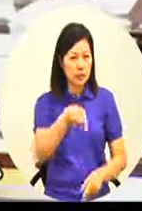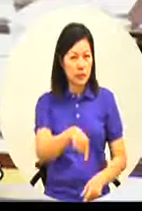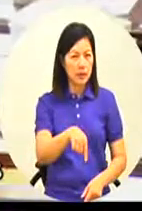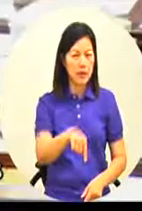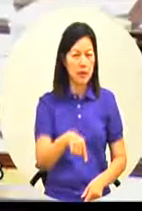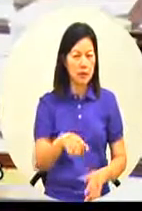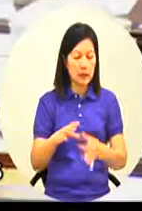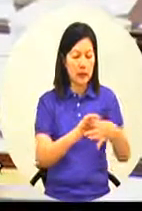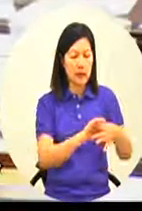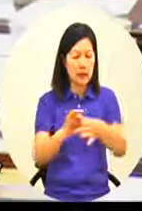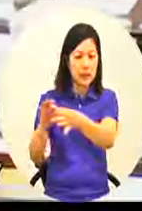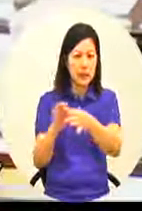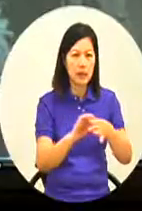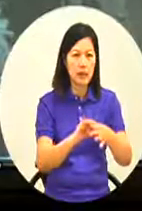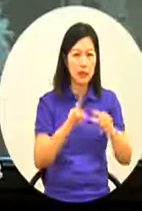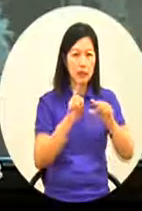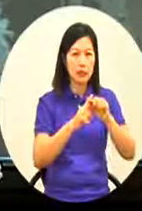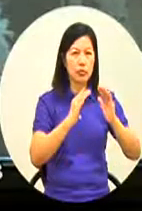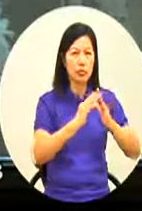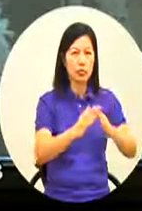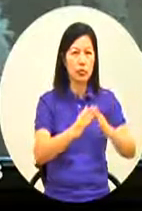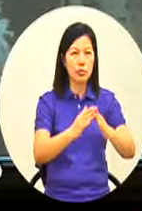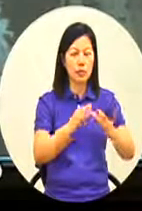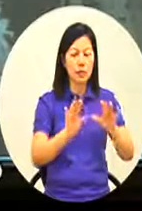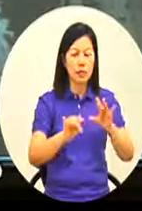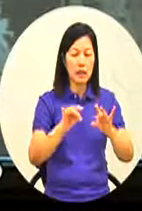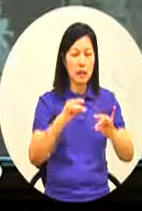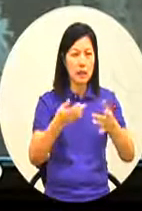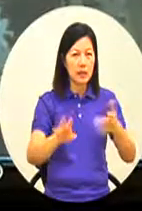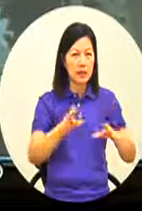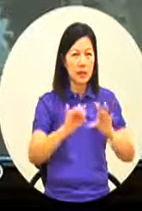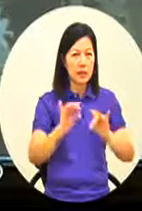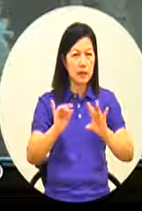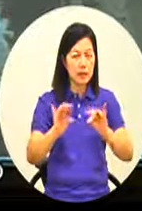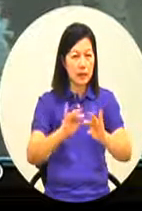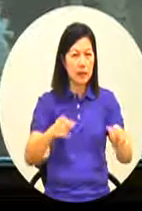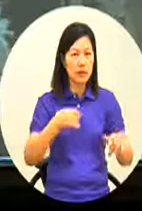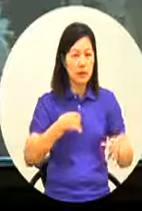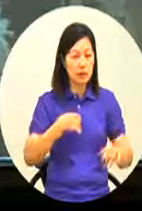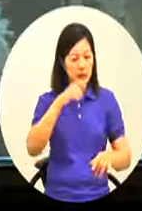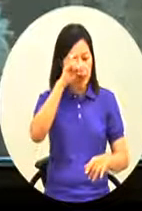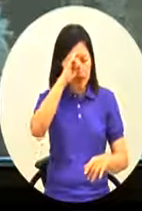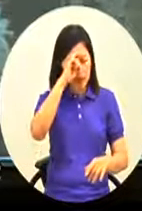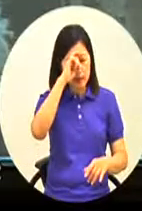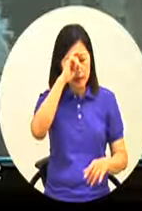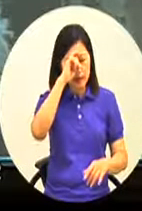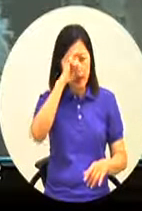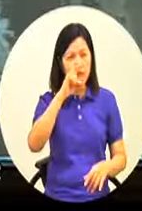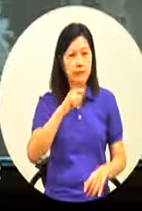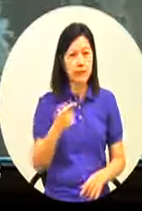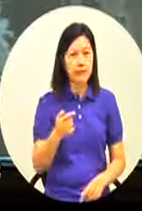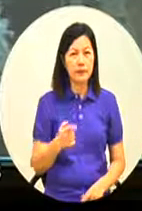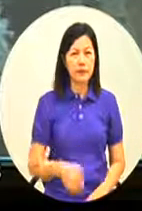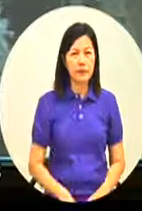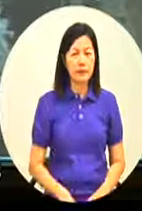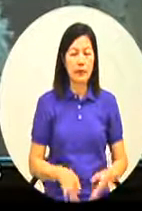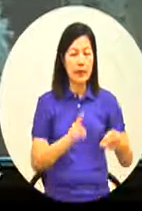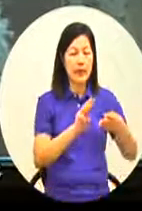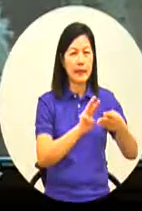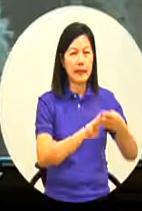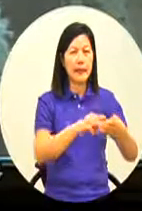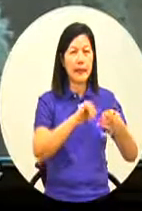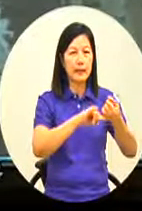接这边中都湿地，我想我对于田丁仓库这边我充满了期待，毕竟田丁仓库可以顺利的留